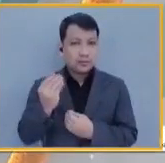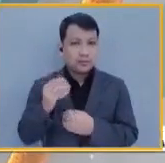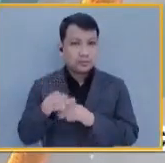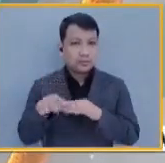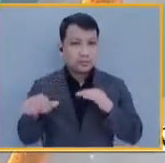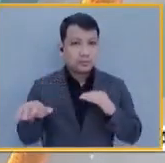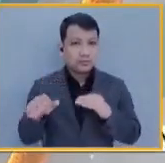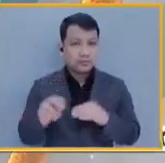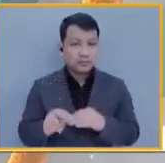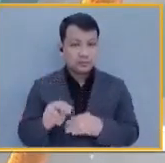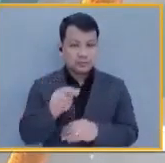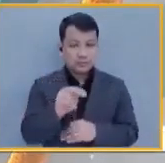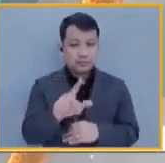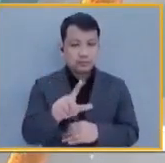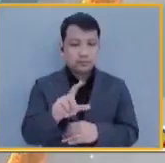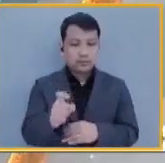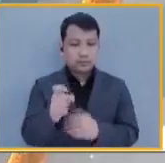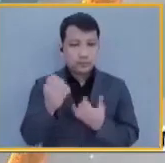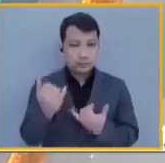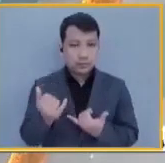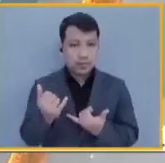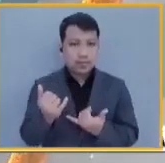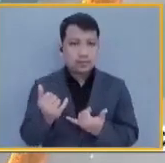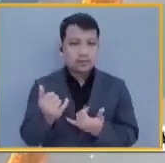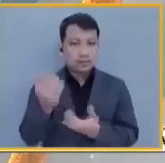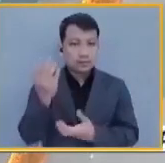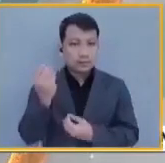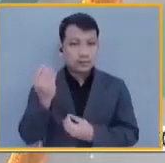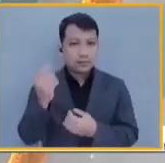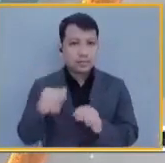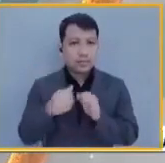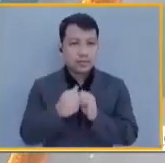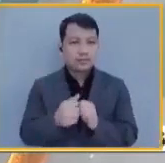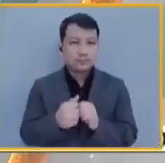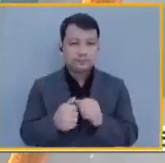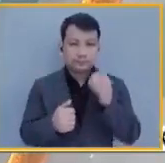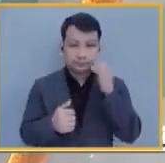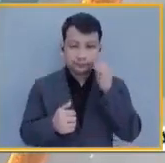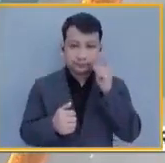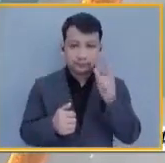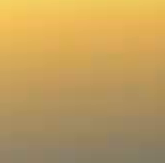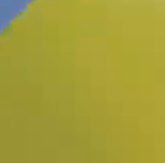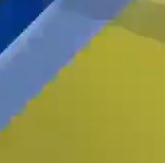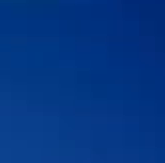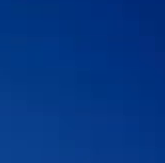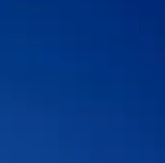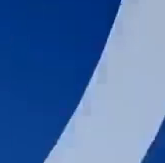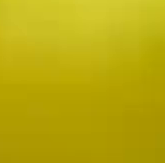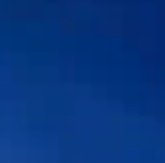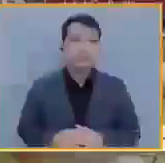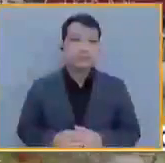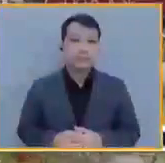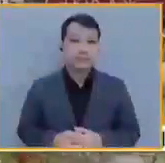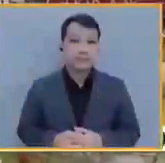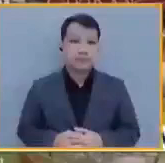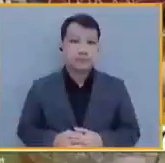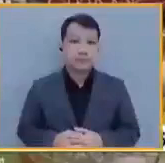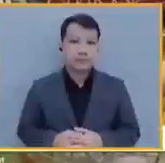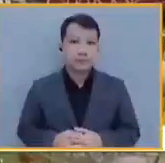Luzon Expressway ngayong araw. Naroon ang ating kasamang si Mela Les Moras live. Mela?